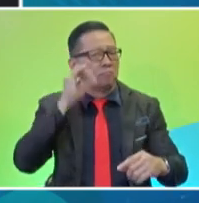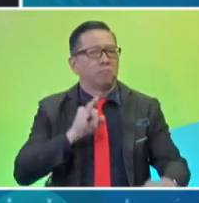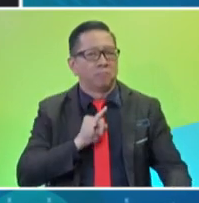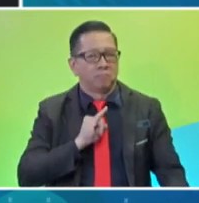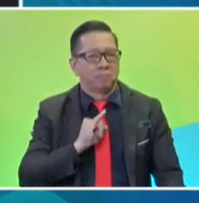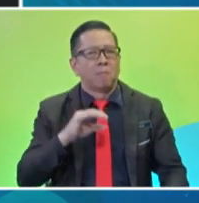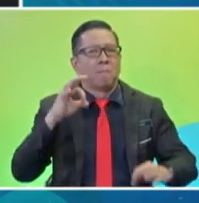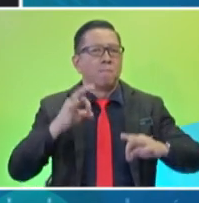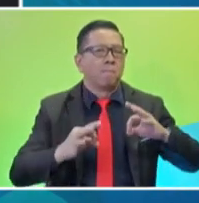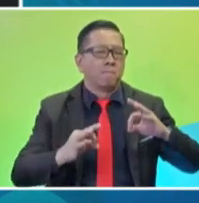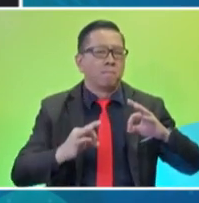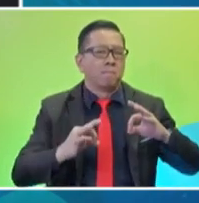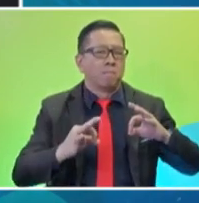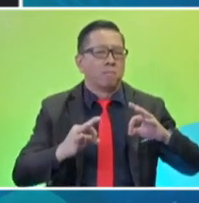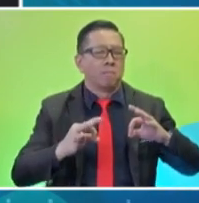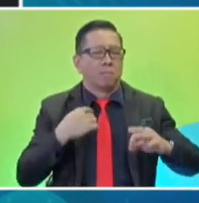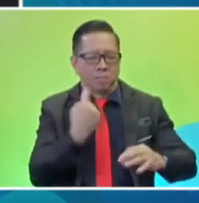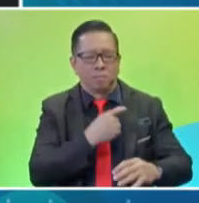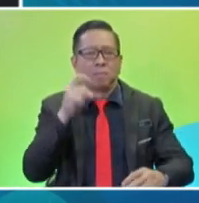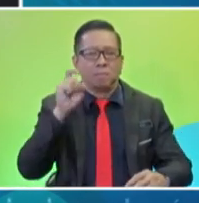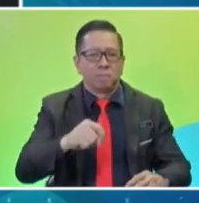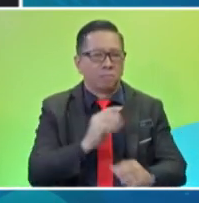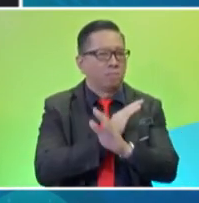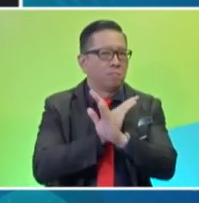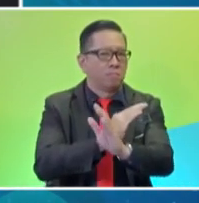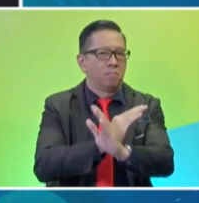kita perlu menentang musuh negara